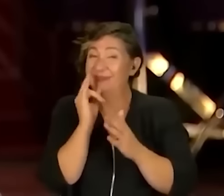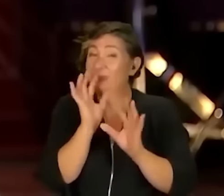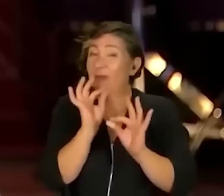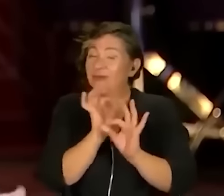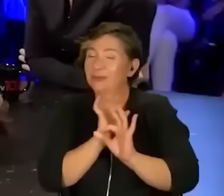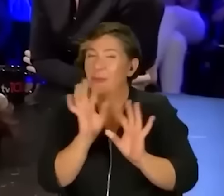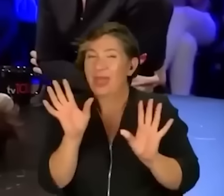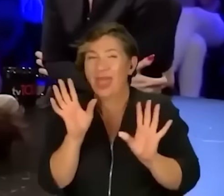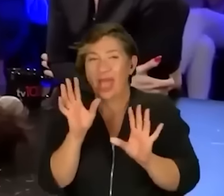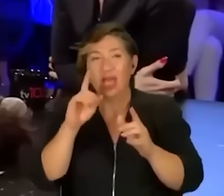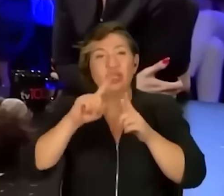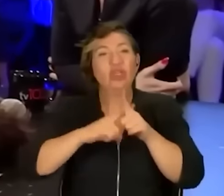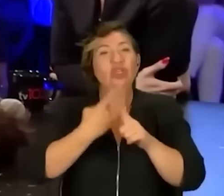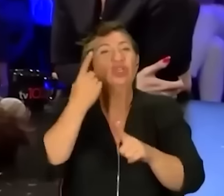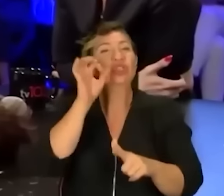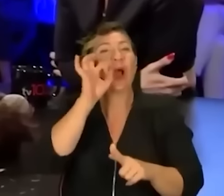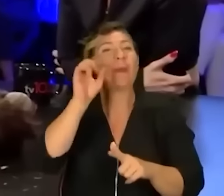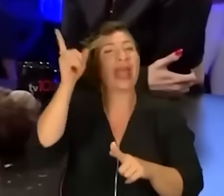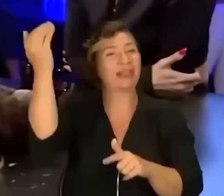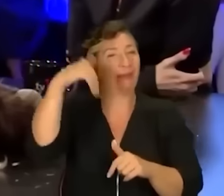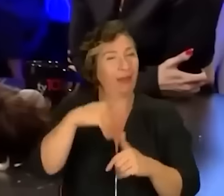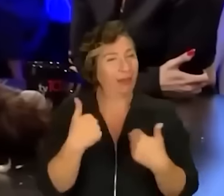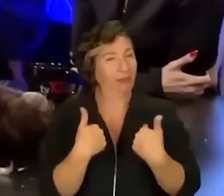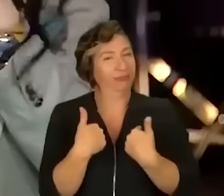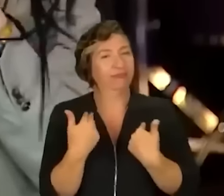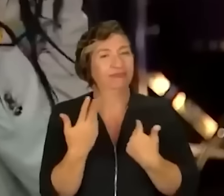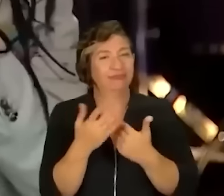Seksi ya. Güzel. Jamaika'dan geldim daha bugün.